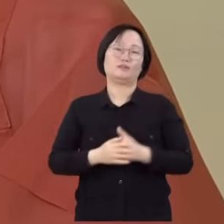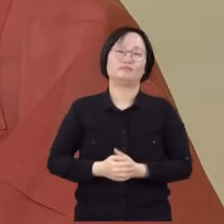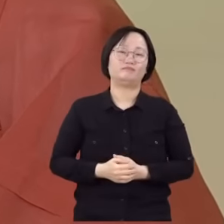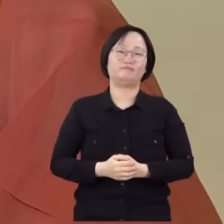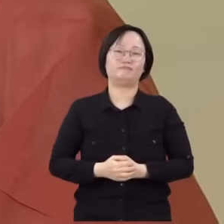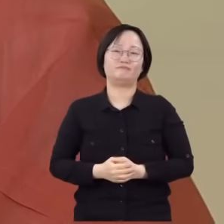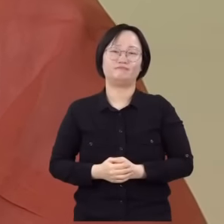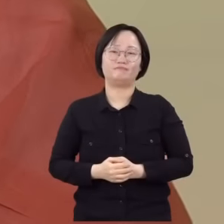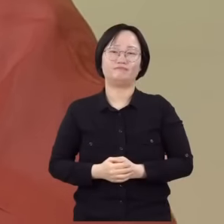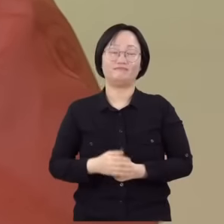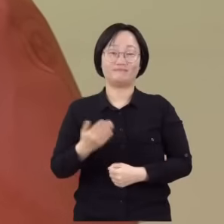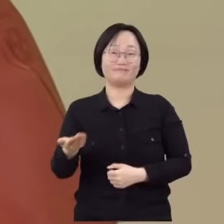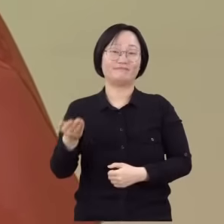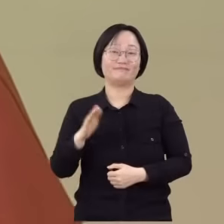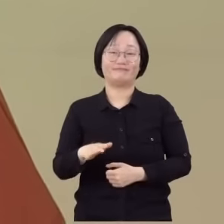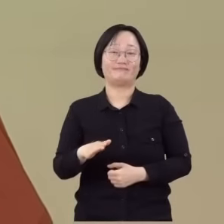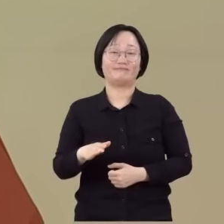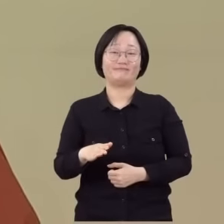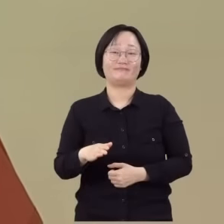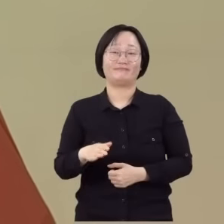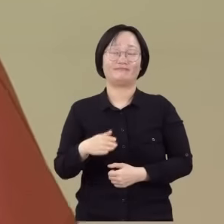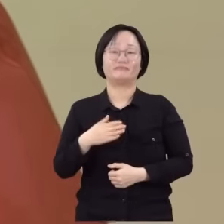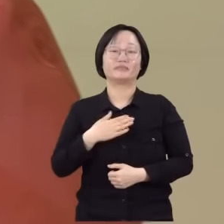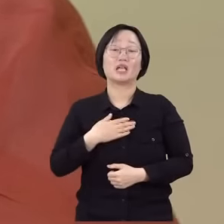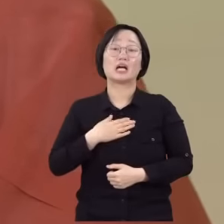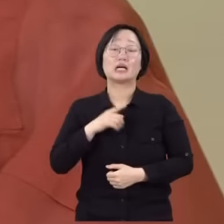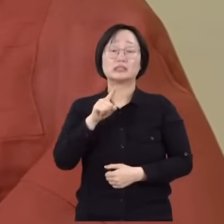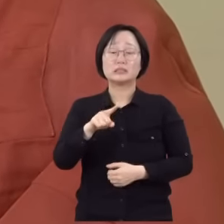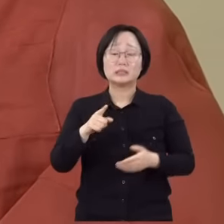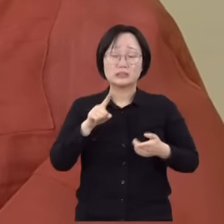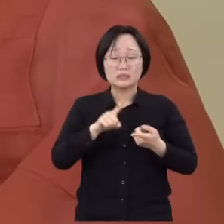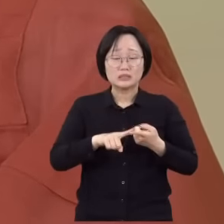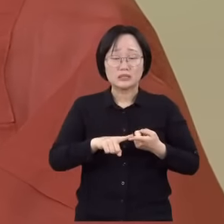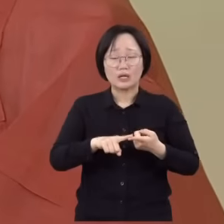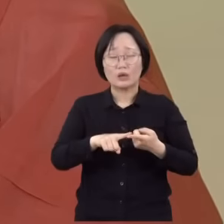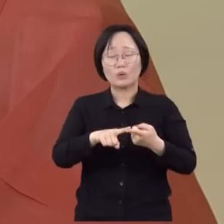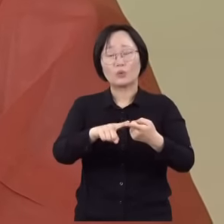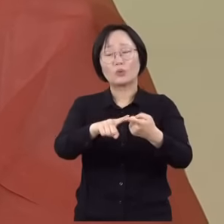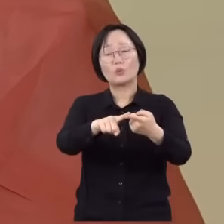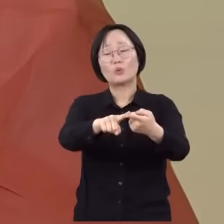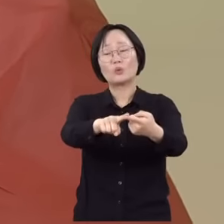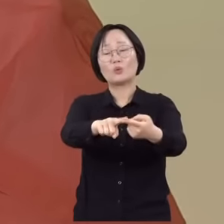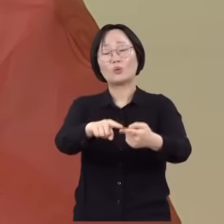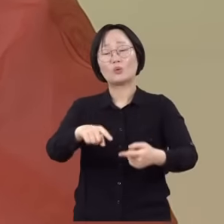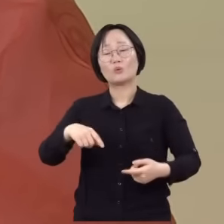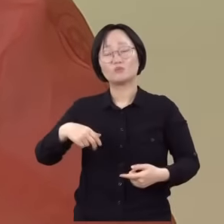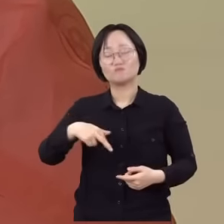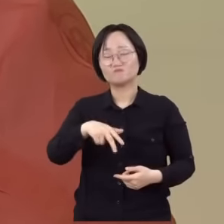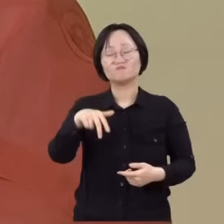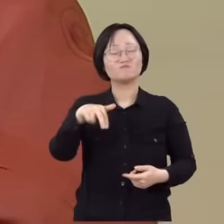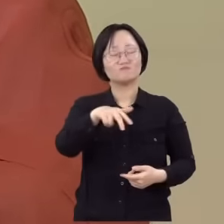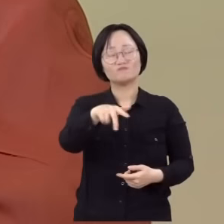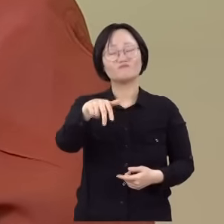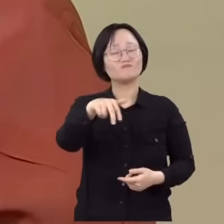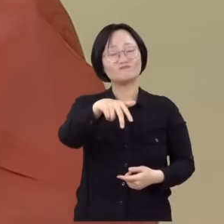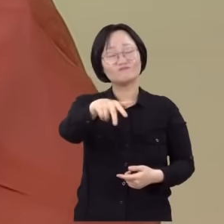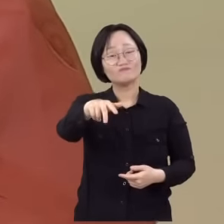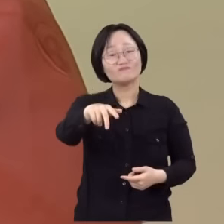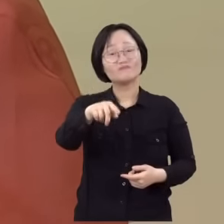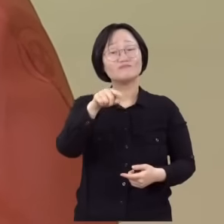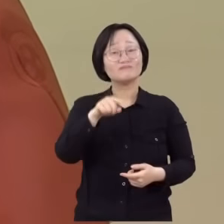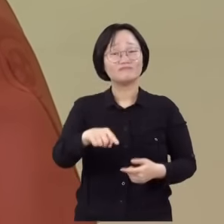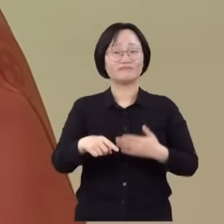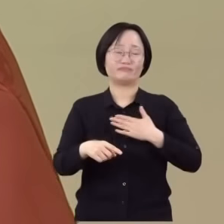걷는 것 자체가 좋으면 좋은대로 나쁘면 나쁜대로 다 내가 지은 업의